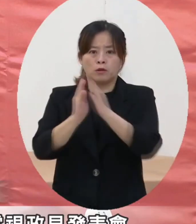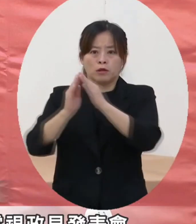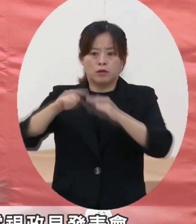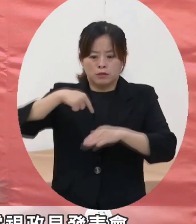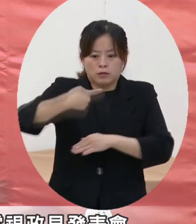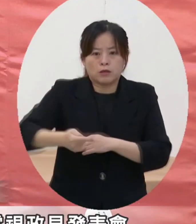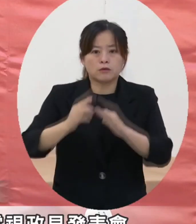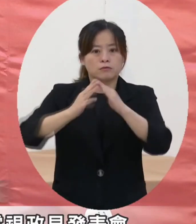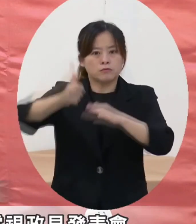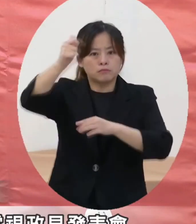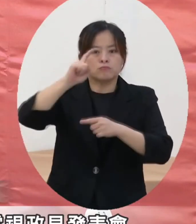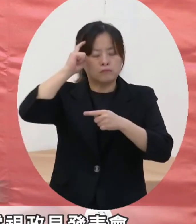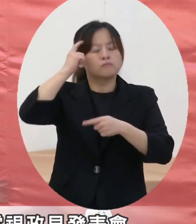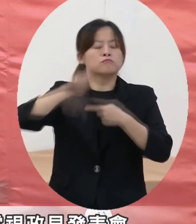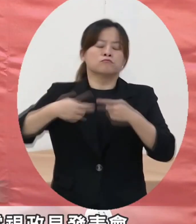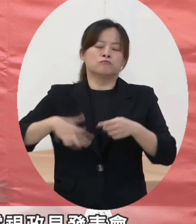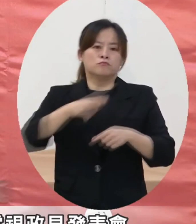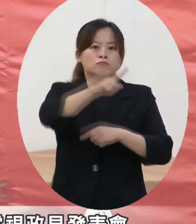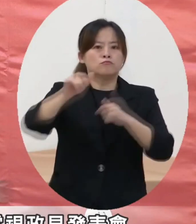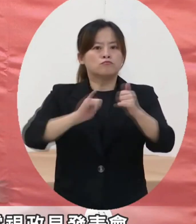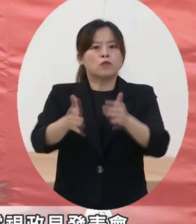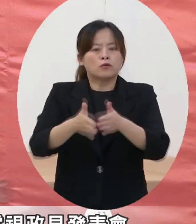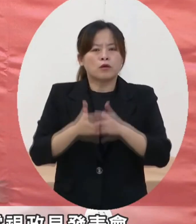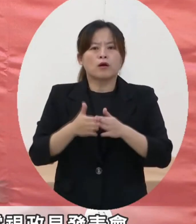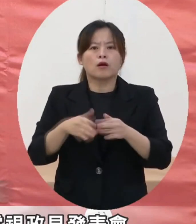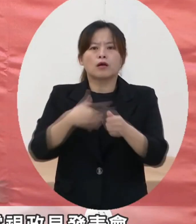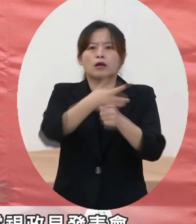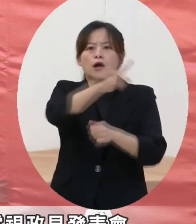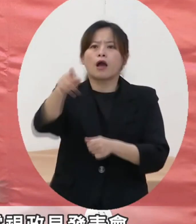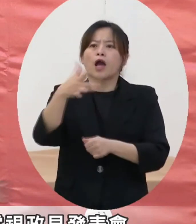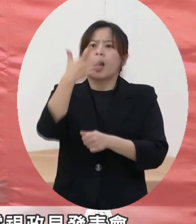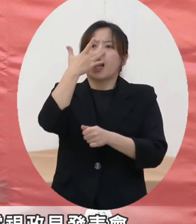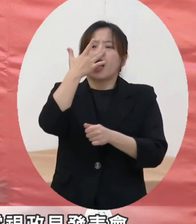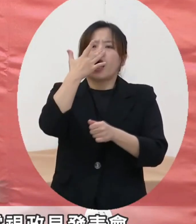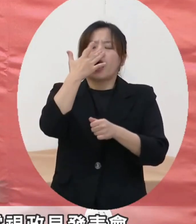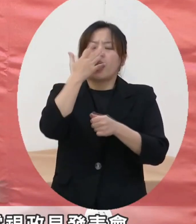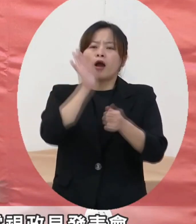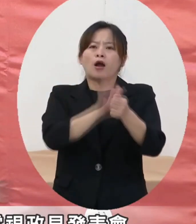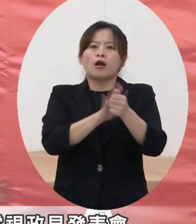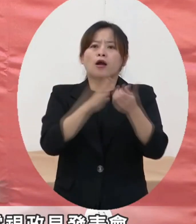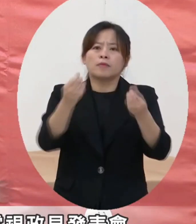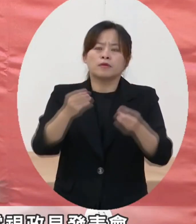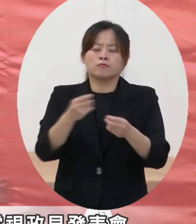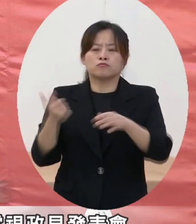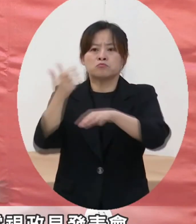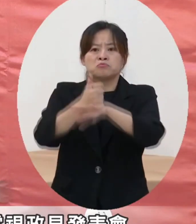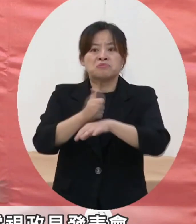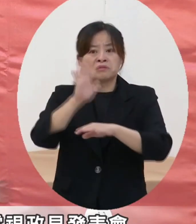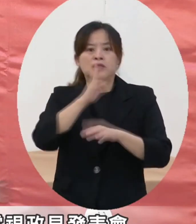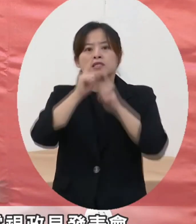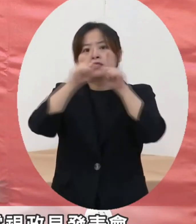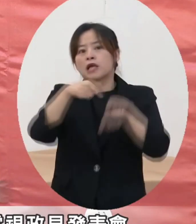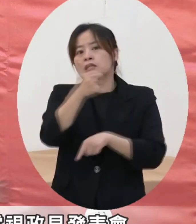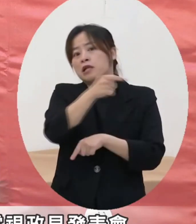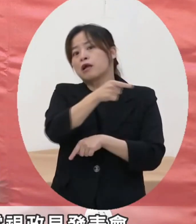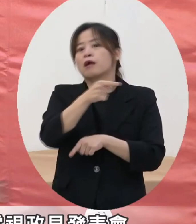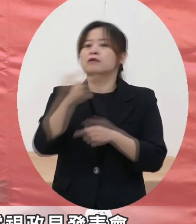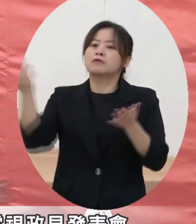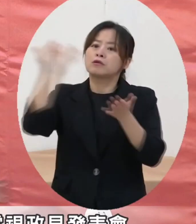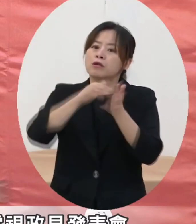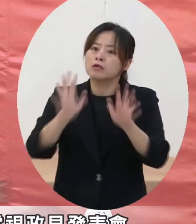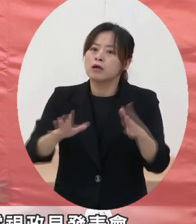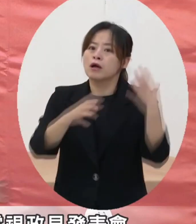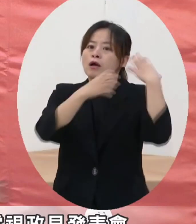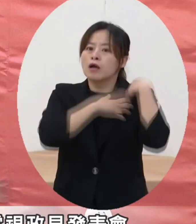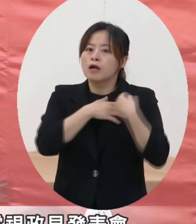长要了解市民的感受，不能让世人不明、不体贴弱势的人来担任。但是张善政先生到现在还担